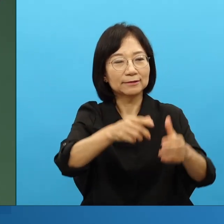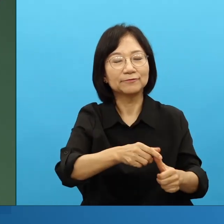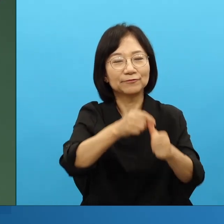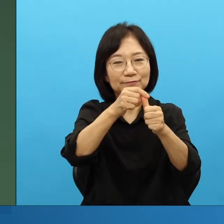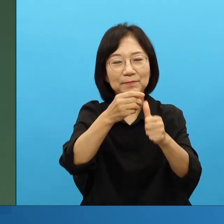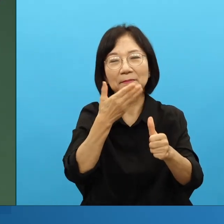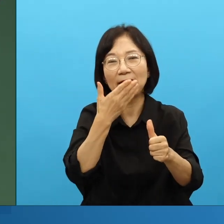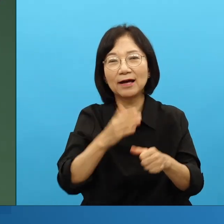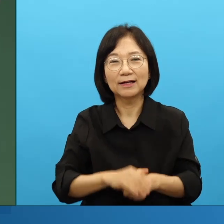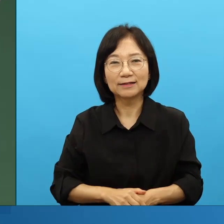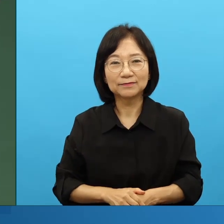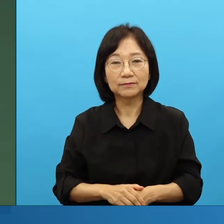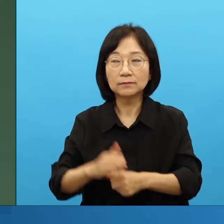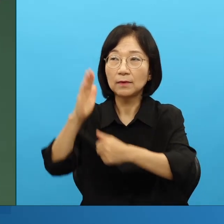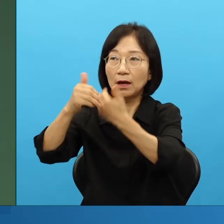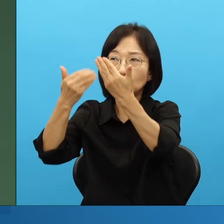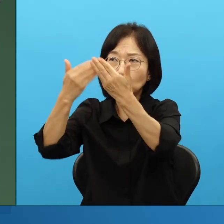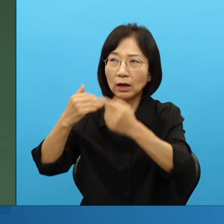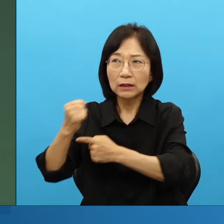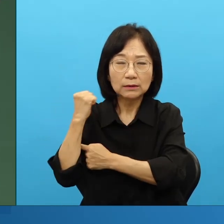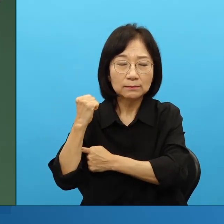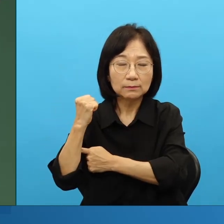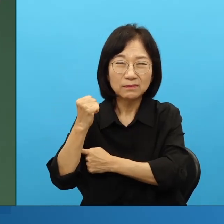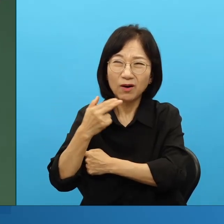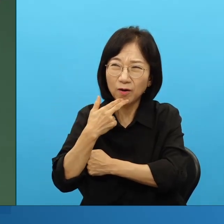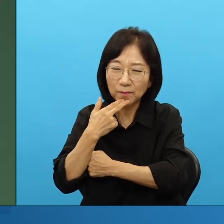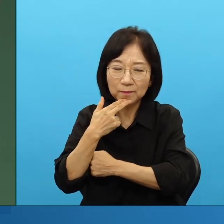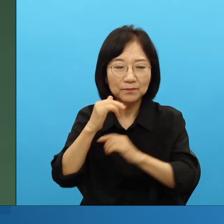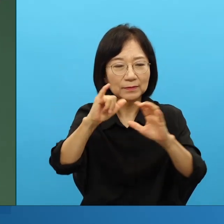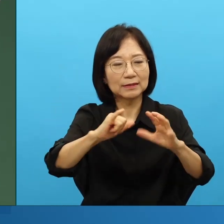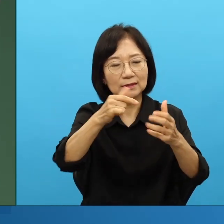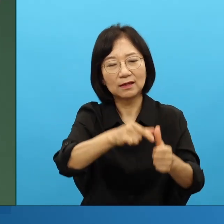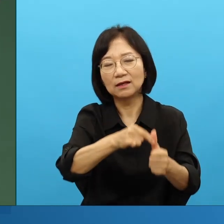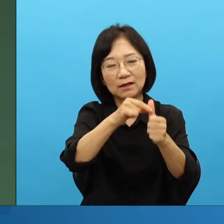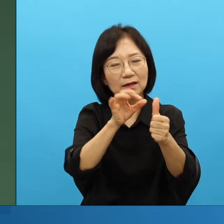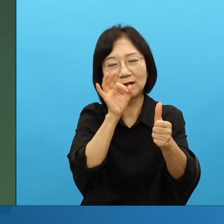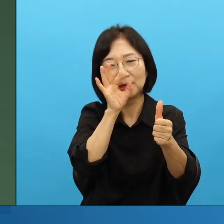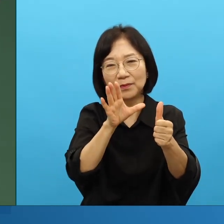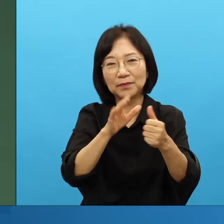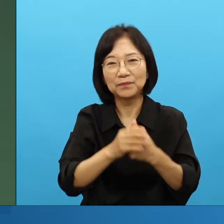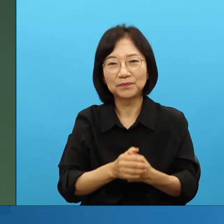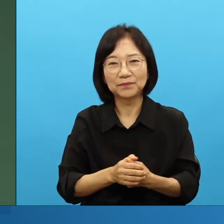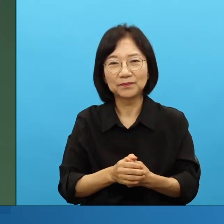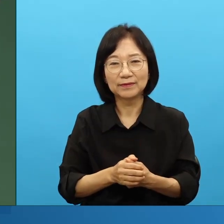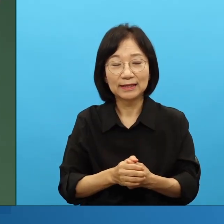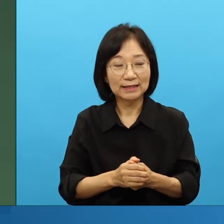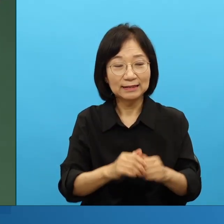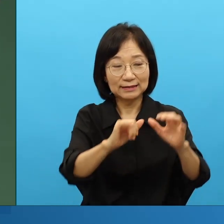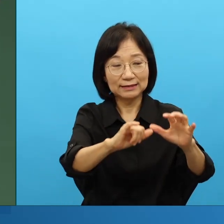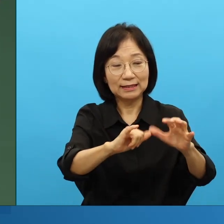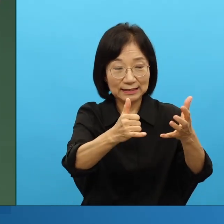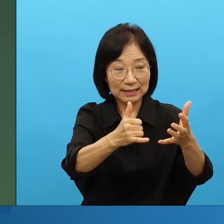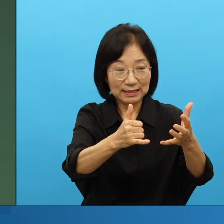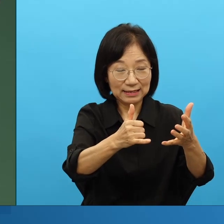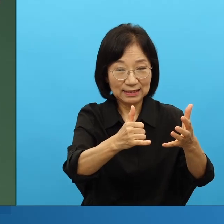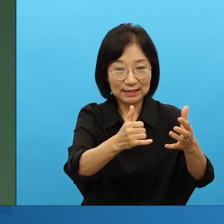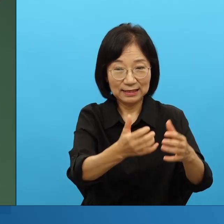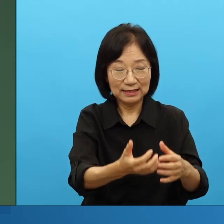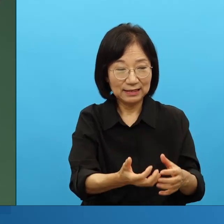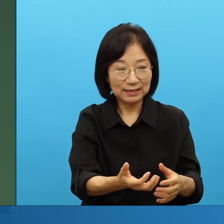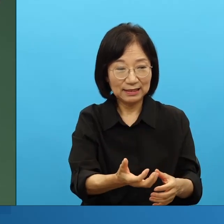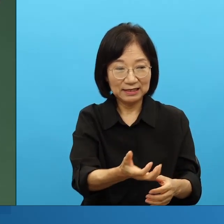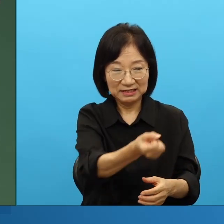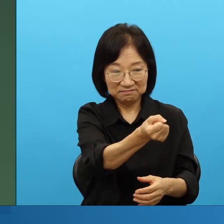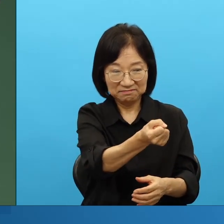안 그러면 세상 살릴 수가 없어요. 不然不可能拯救世界。 세상에 있는 힘 말고 다른 힘이 요셉에게 온